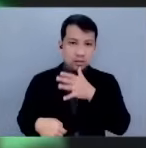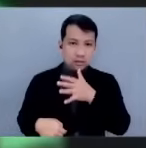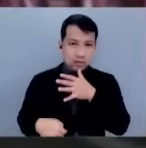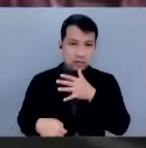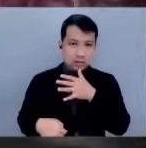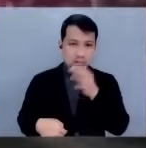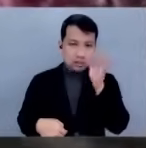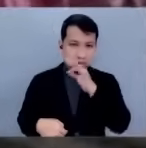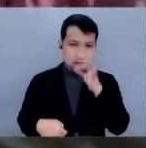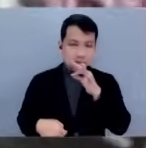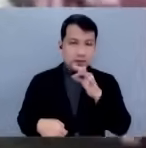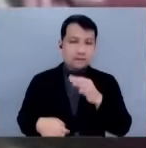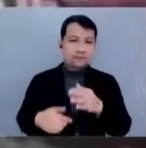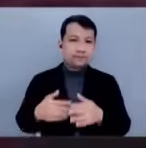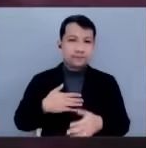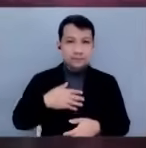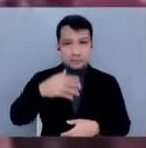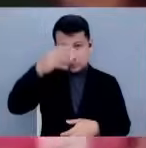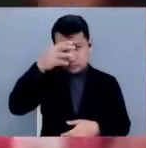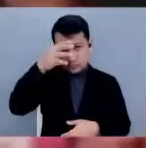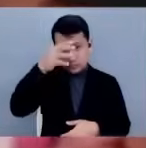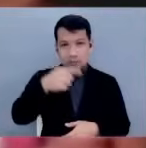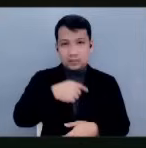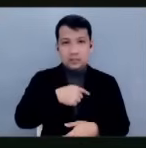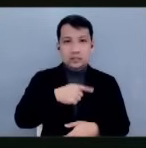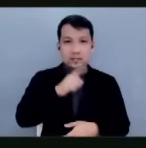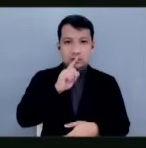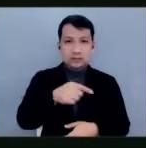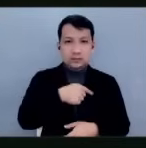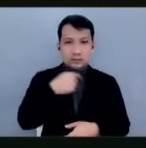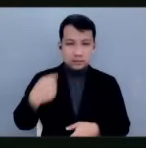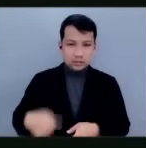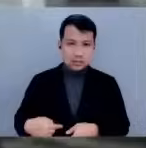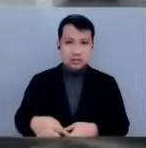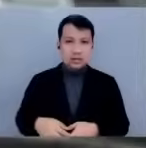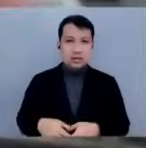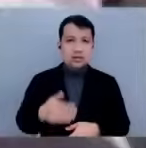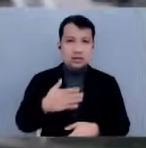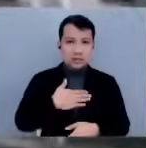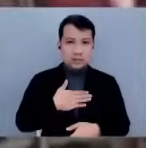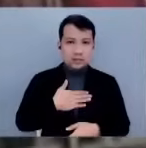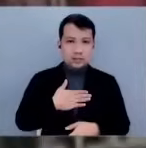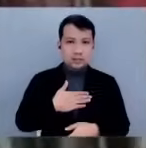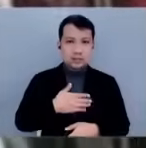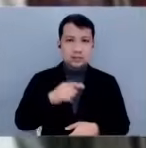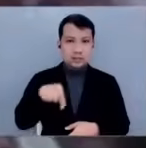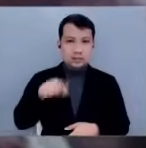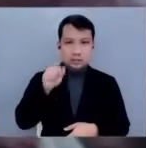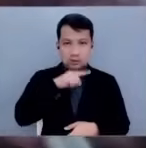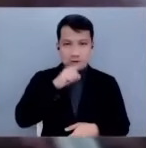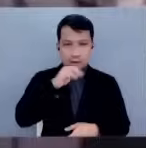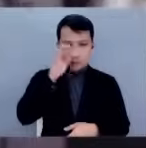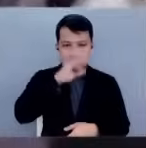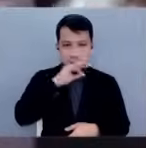Filipina. Ang tatay ko po ay isang Chinese. Ako po ay isang Filipino citizen.